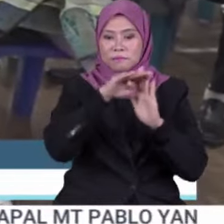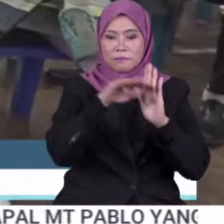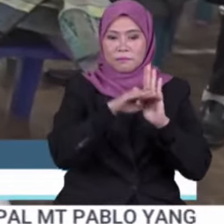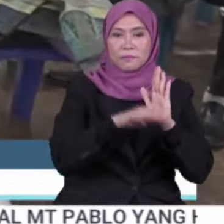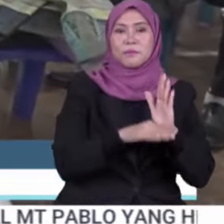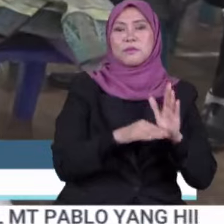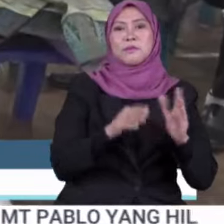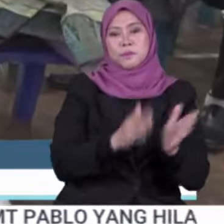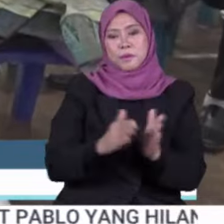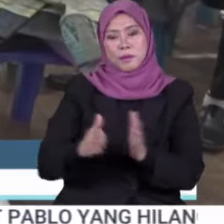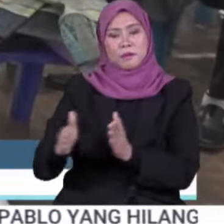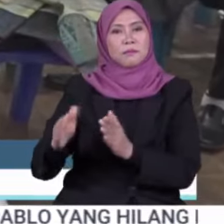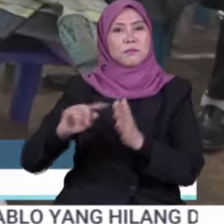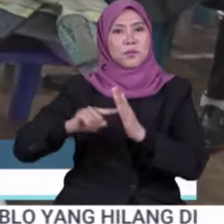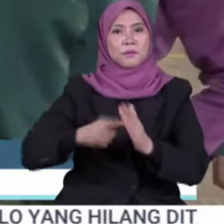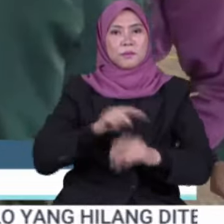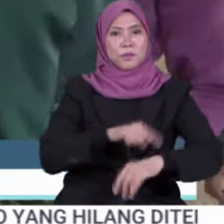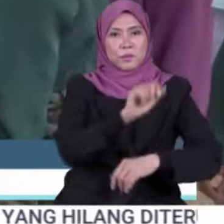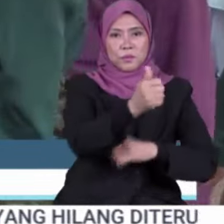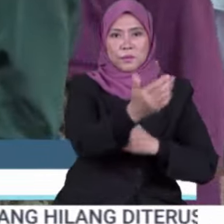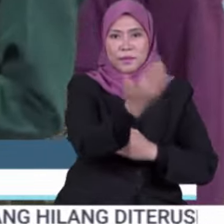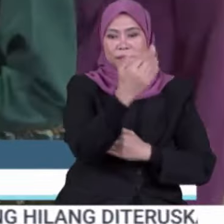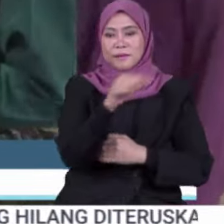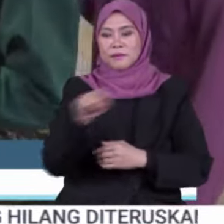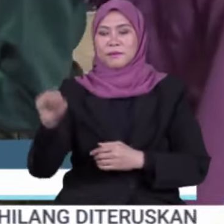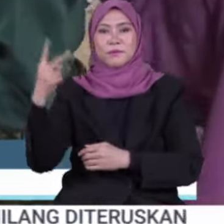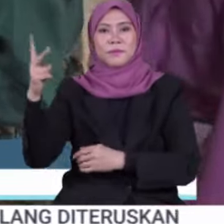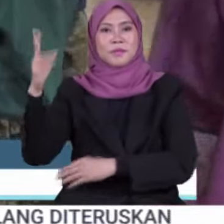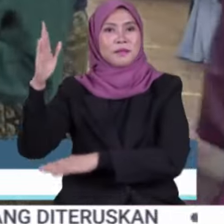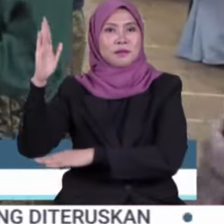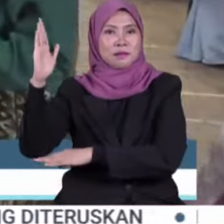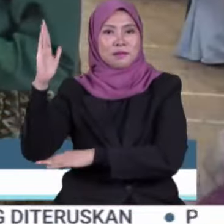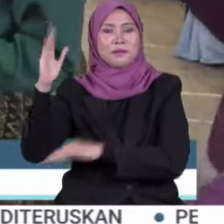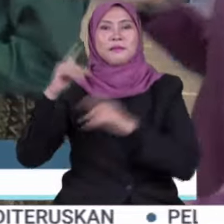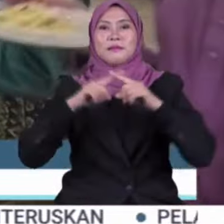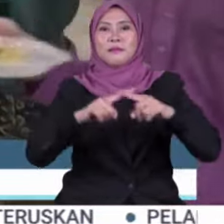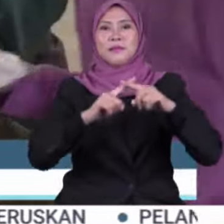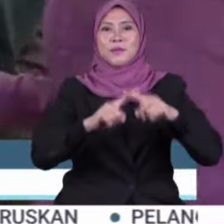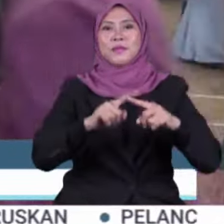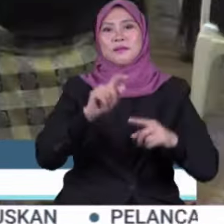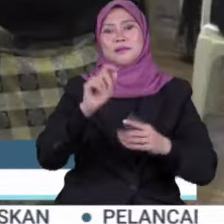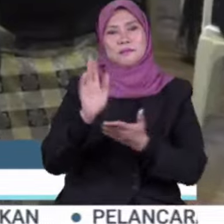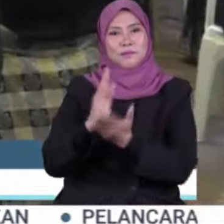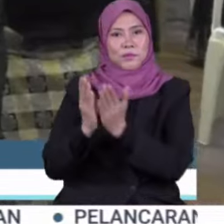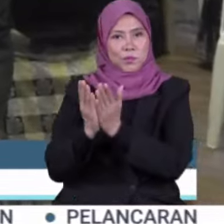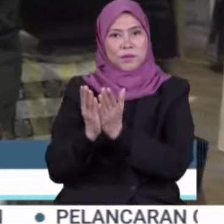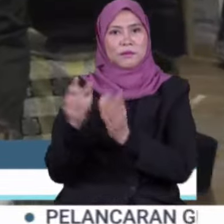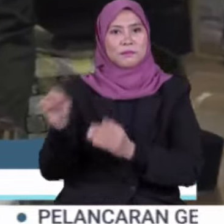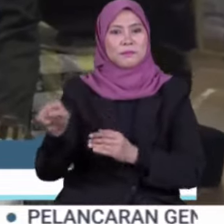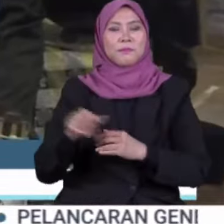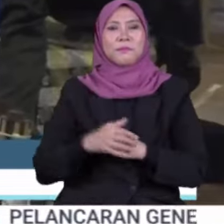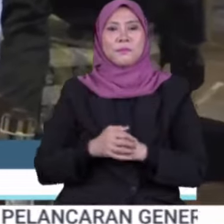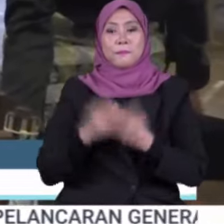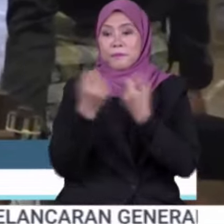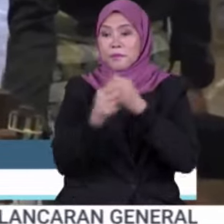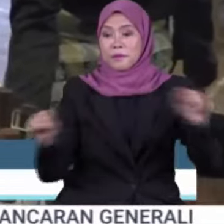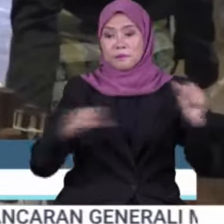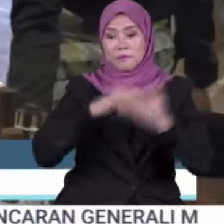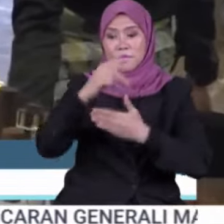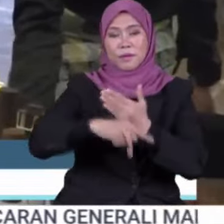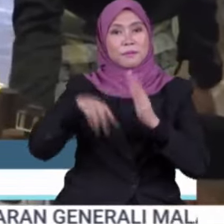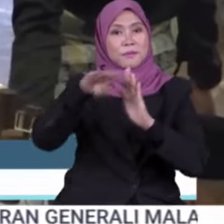menarik turut diatur bermula 10 pagi hingga 12 tengah hari di Dewan Teknokrat Sekolah. Program ini juga antara persediaan